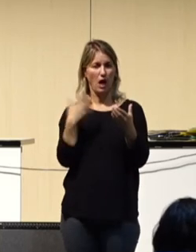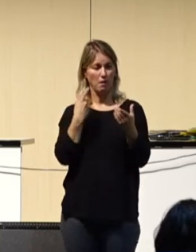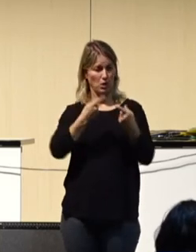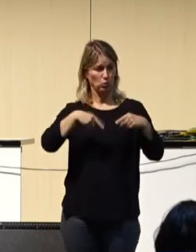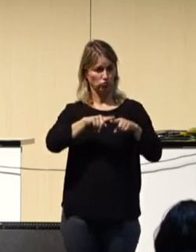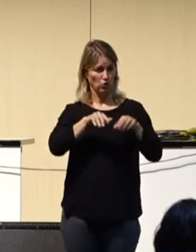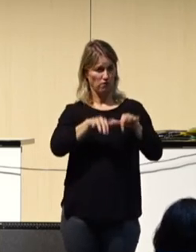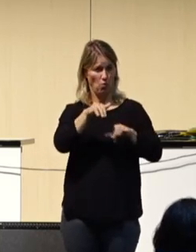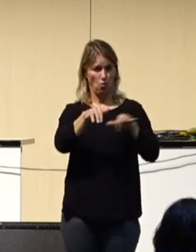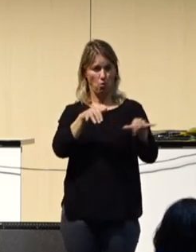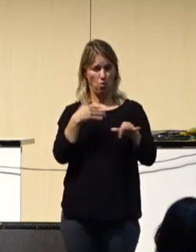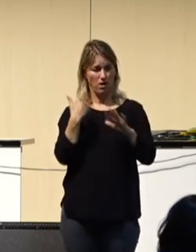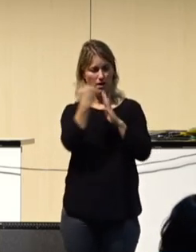wurden